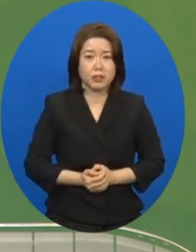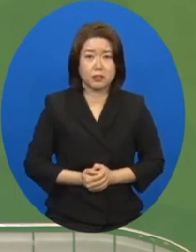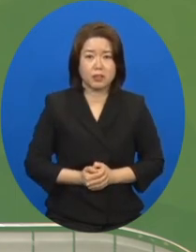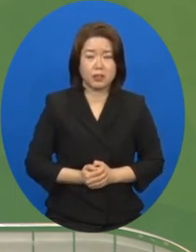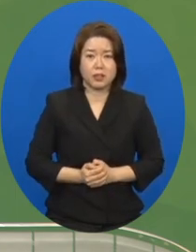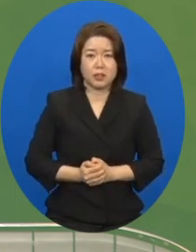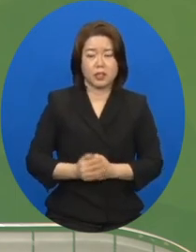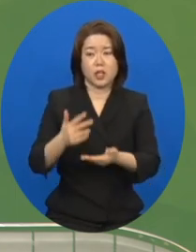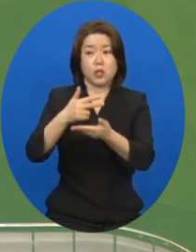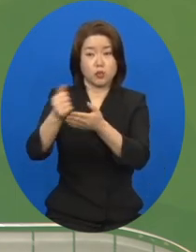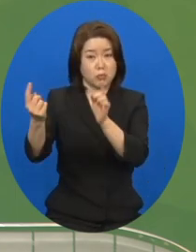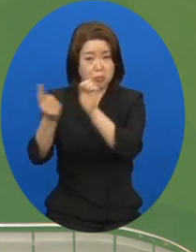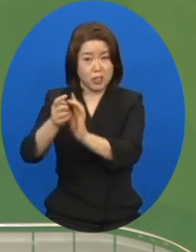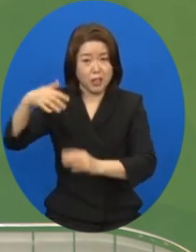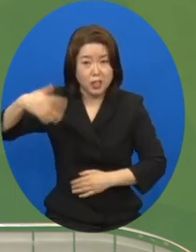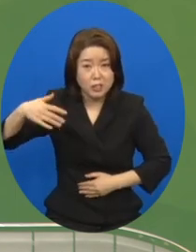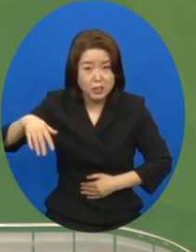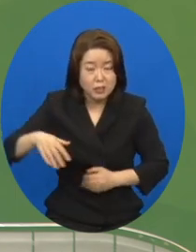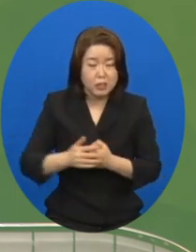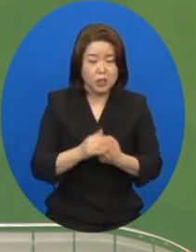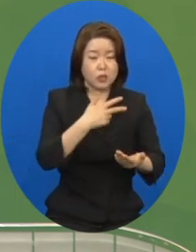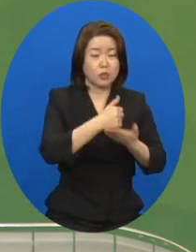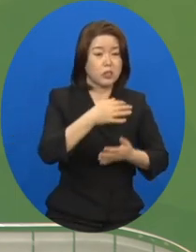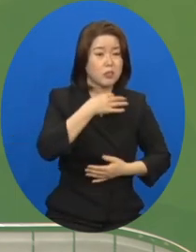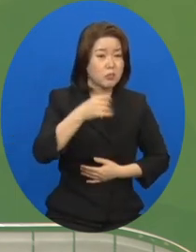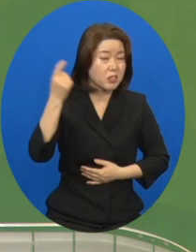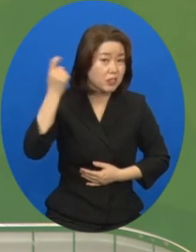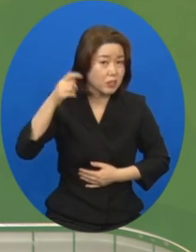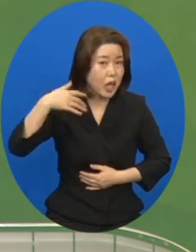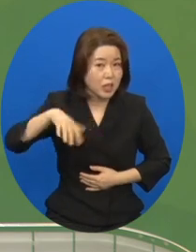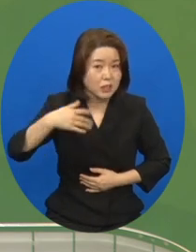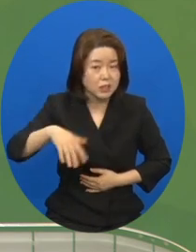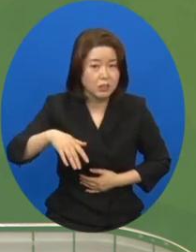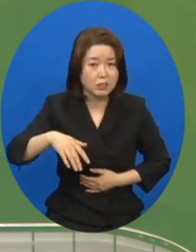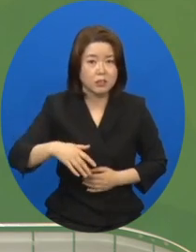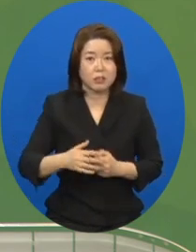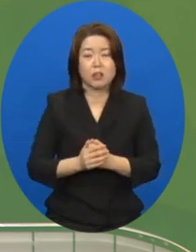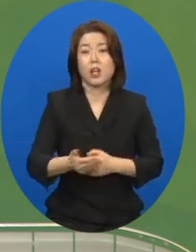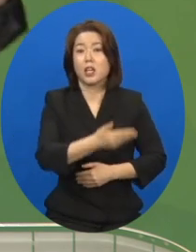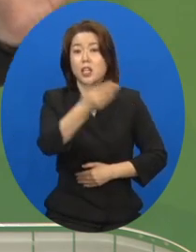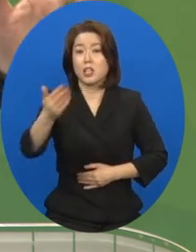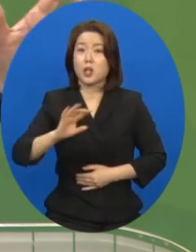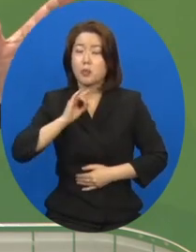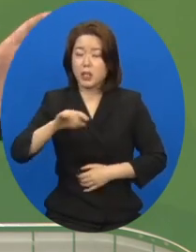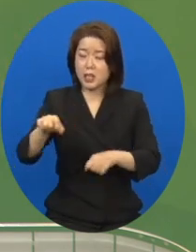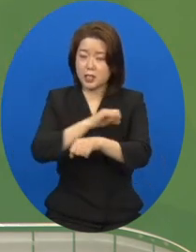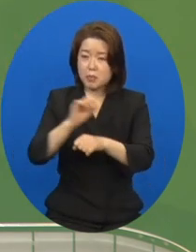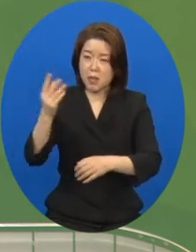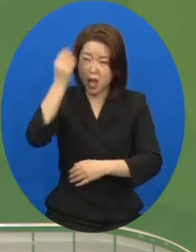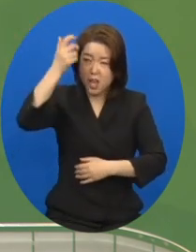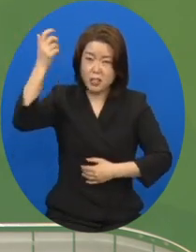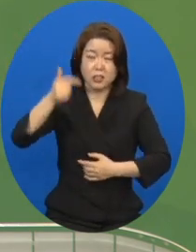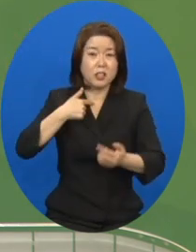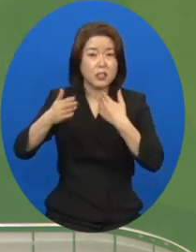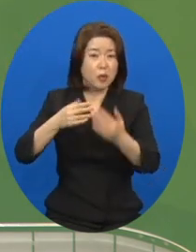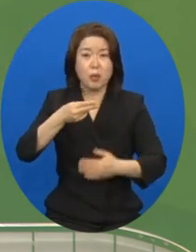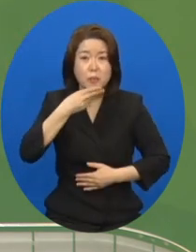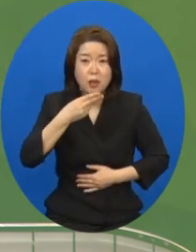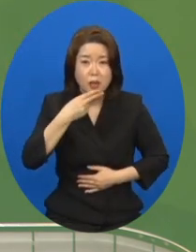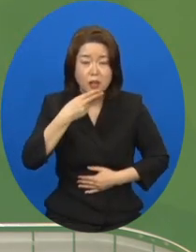주님을 만나지 못했습니까? 주님의 음성을 들어보지 못했습니까? 여러분에게 뭐 특별한 성령의 체험이